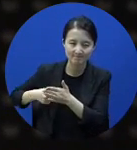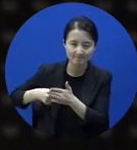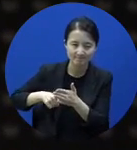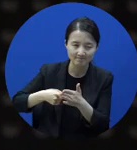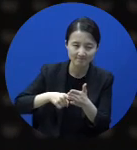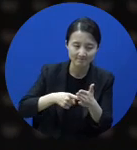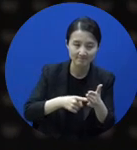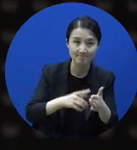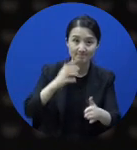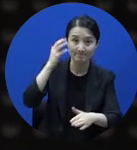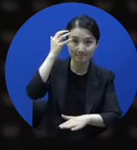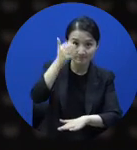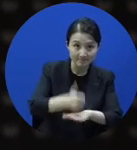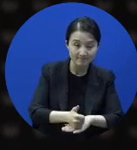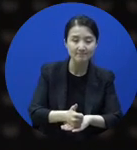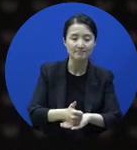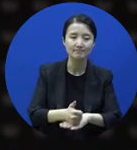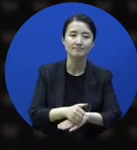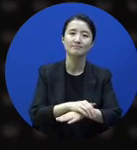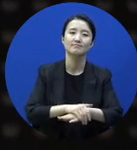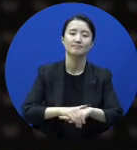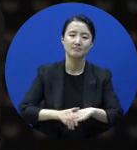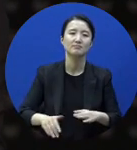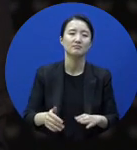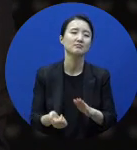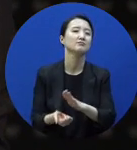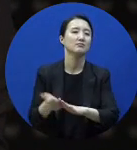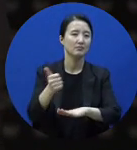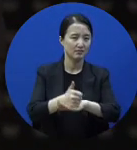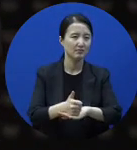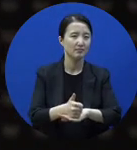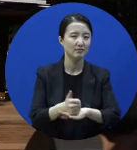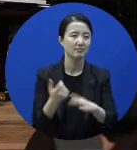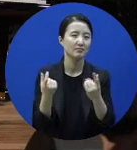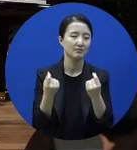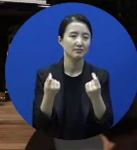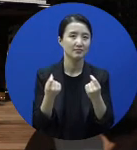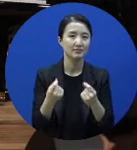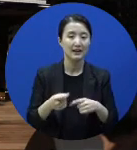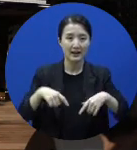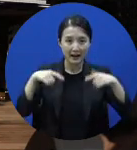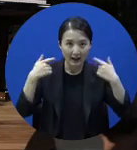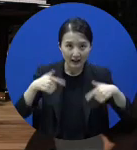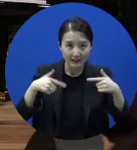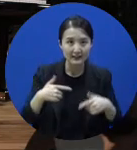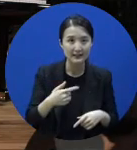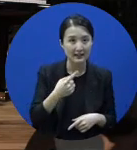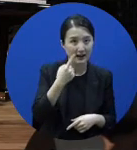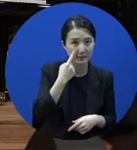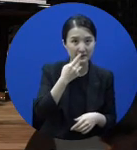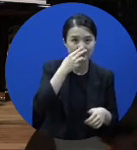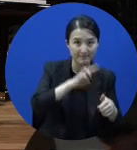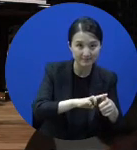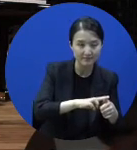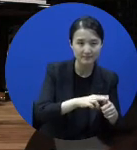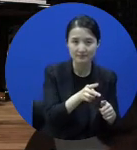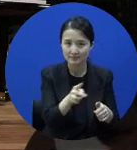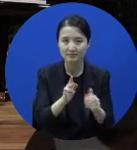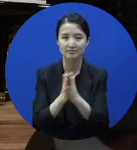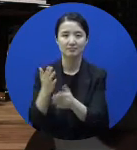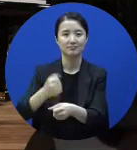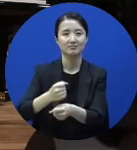시도한 결과에 대한 것들을 항상 책으로 만들어내서 결과물을 만들어냈습니다. 생각 외로 제가 가장 좋았던 것들은